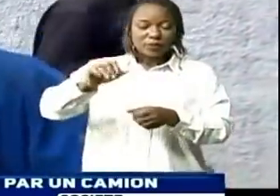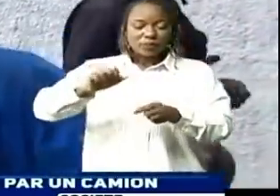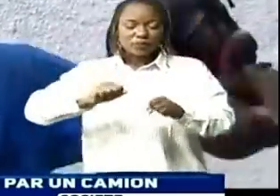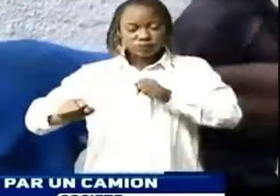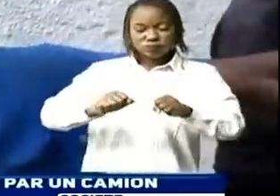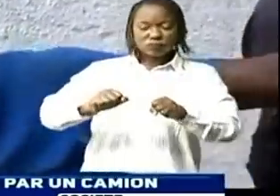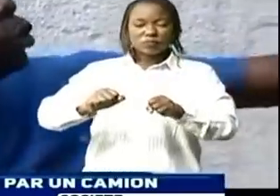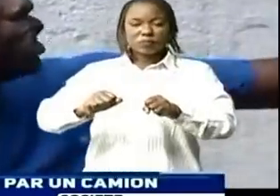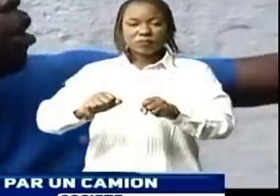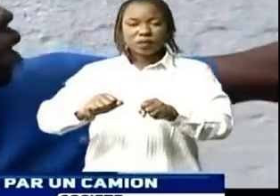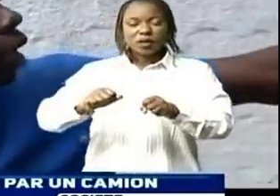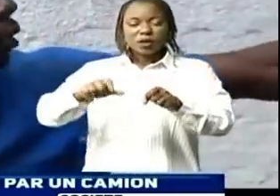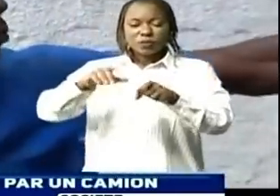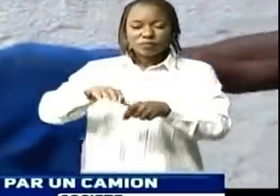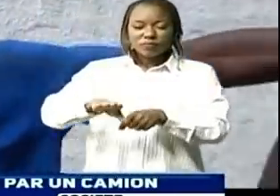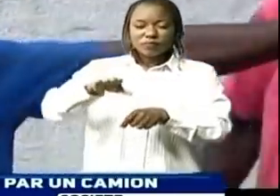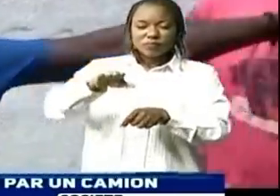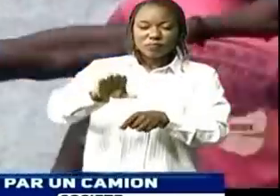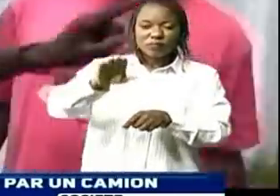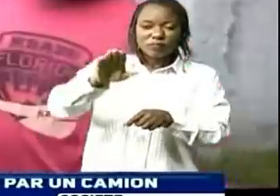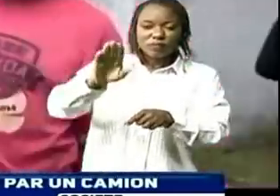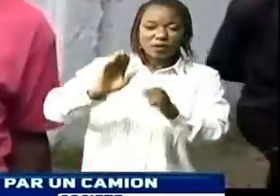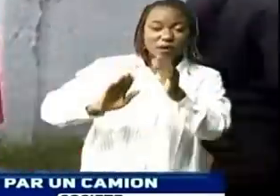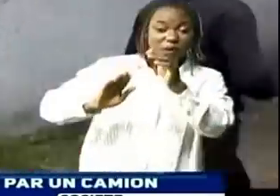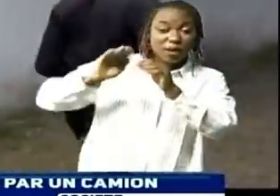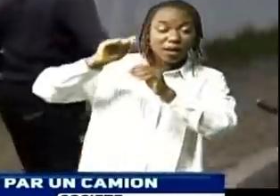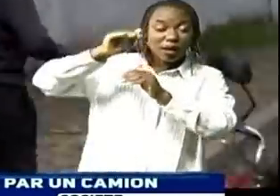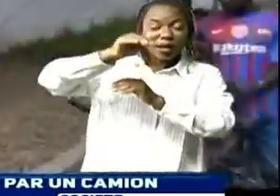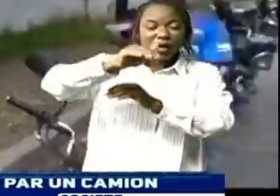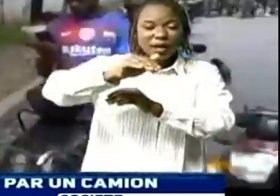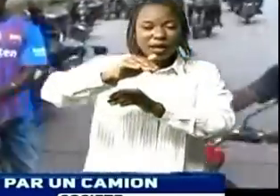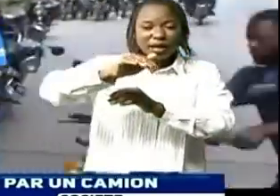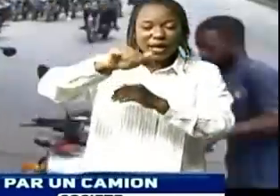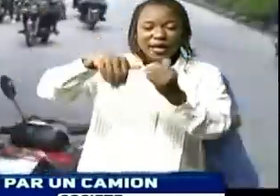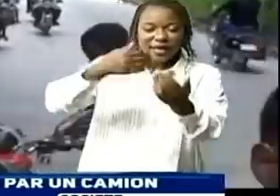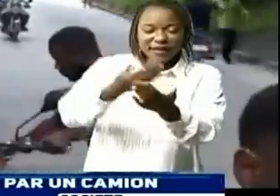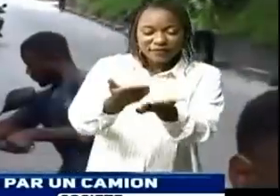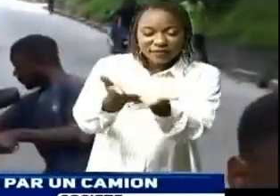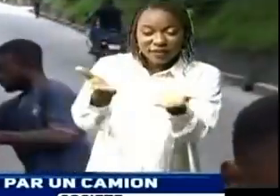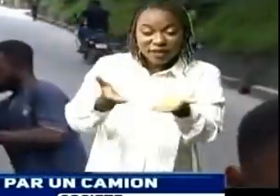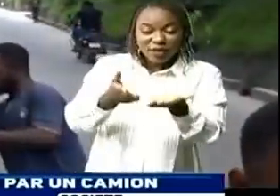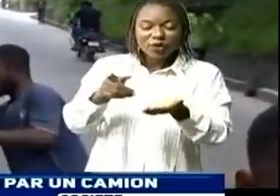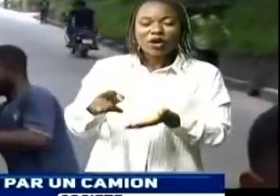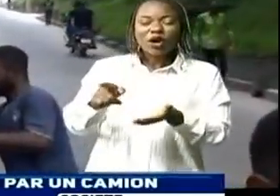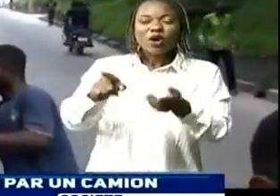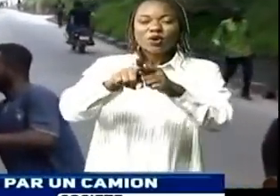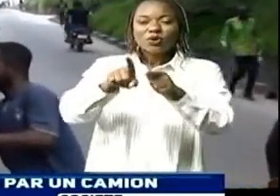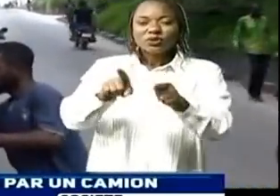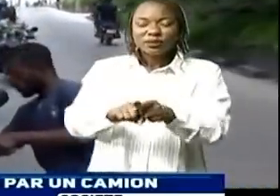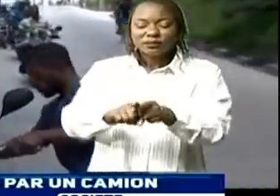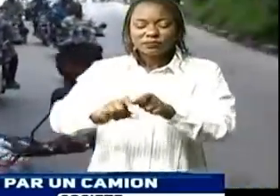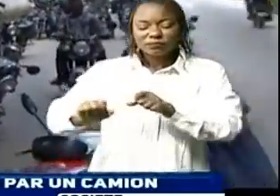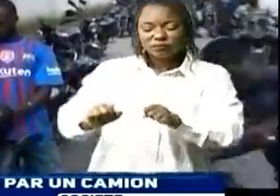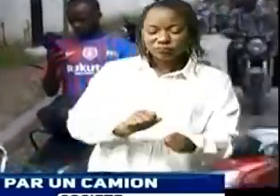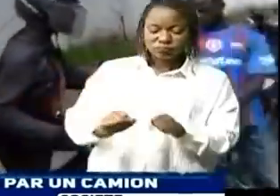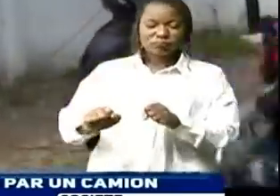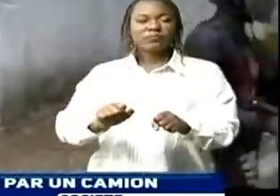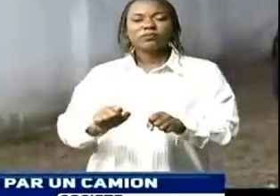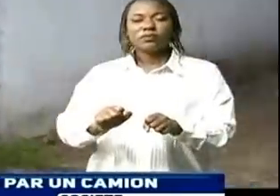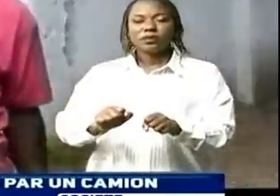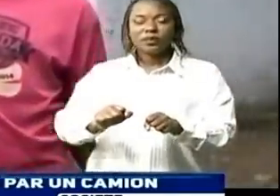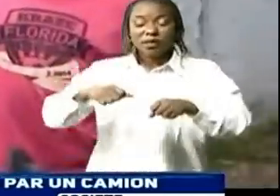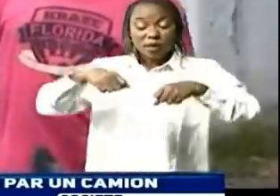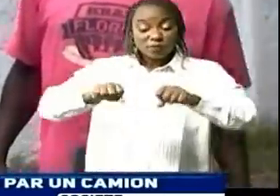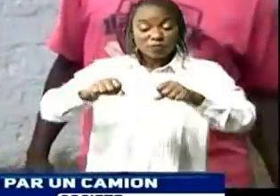Les gros véhicules remorquent faisaient sa montée. Arrivé juste ici, il y a eu des secousses. La